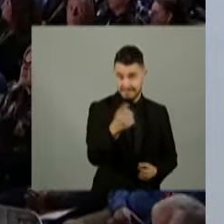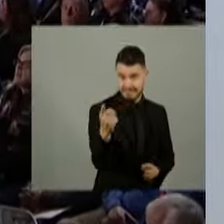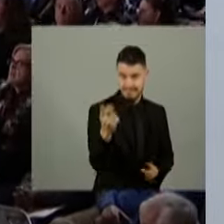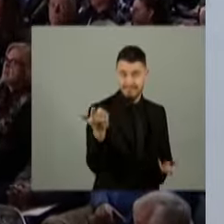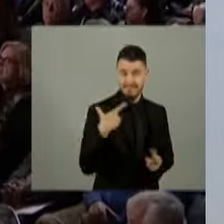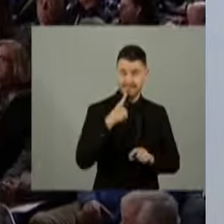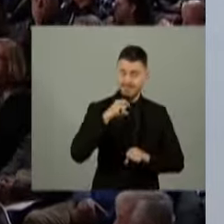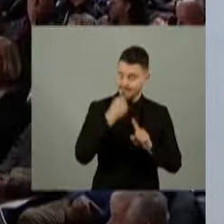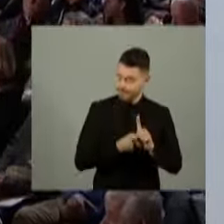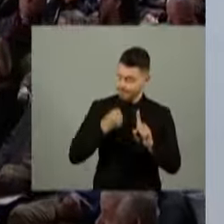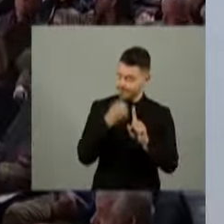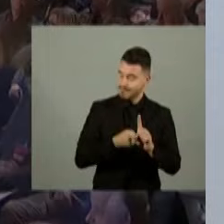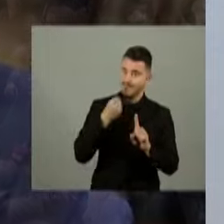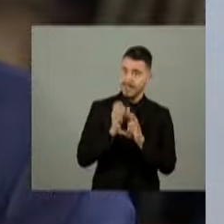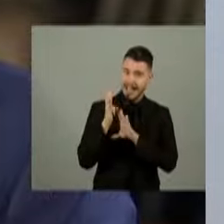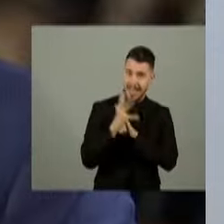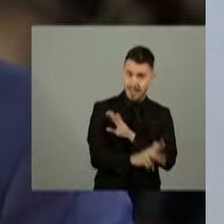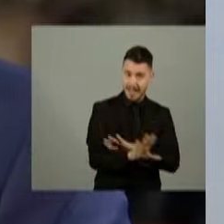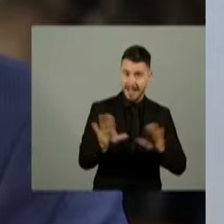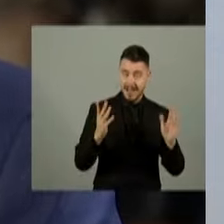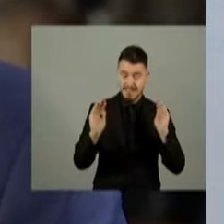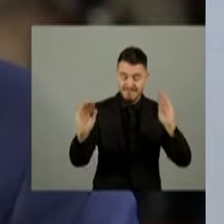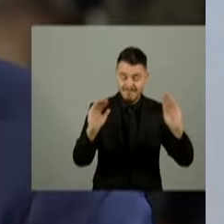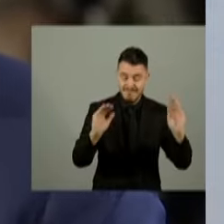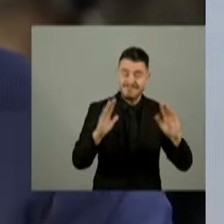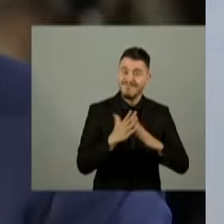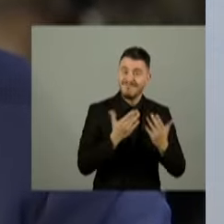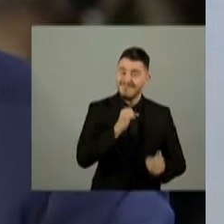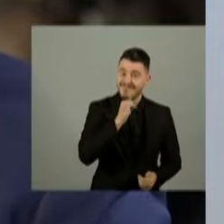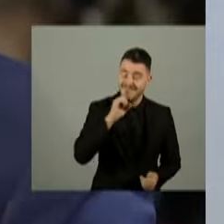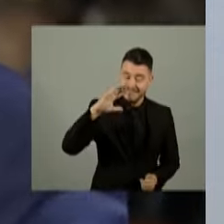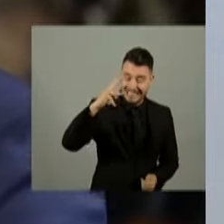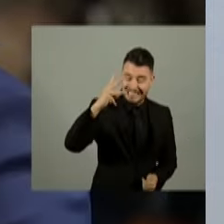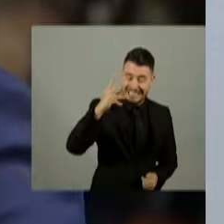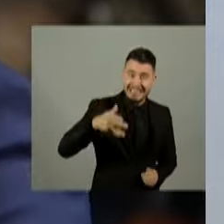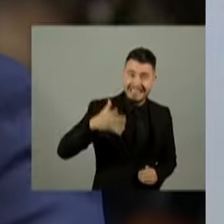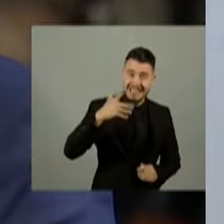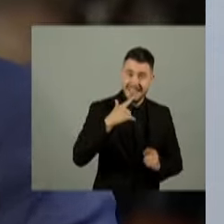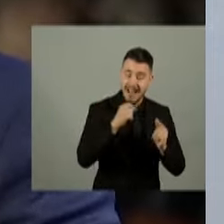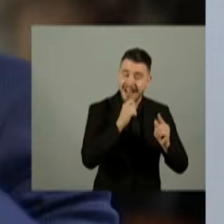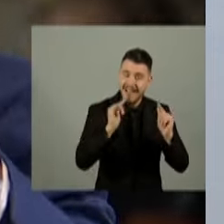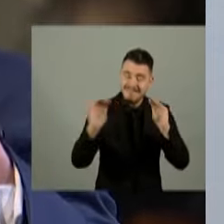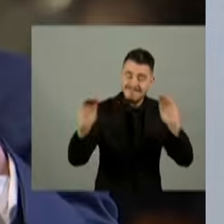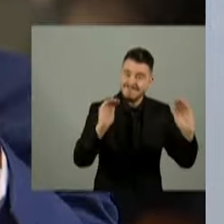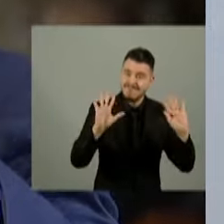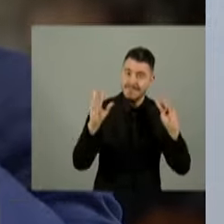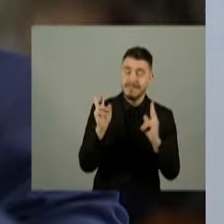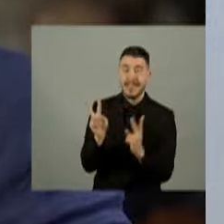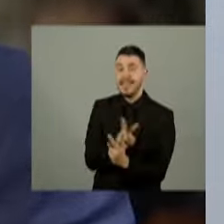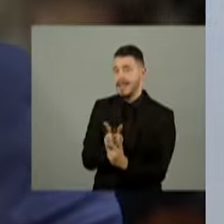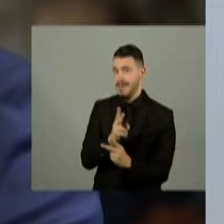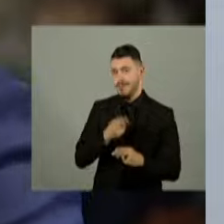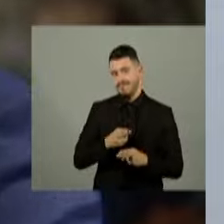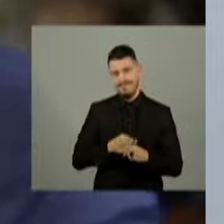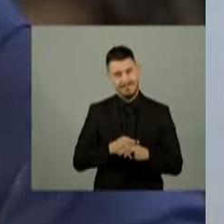τύπου. Προτίμησε την οδό της μομφής, προκαλώντας προς αυτή την κατεύθυνση τους εσωκομματικούς του αμφισβητείες.